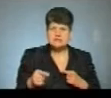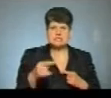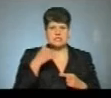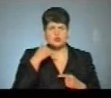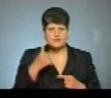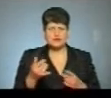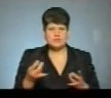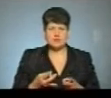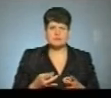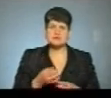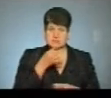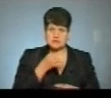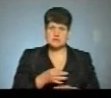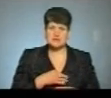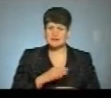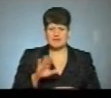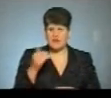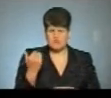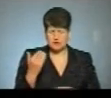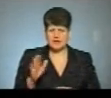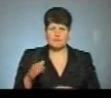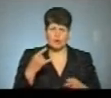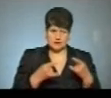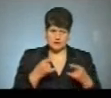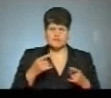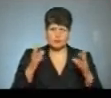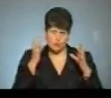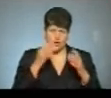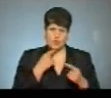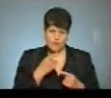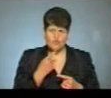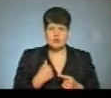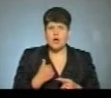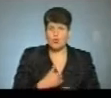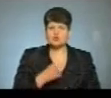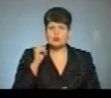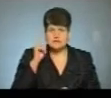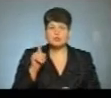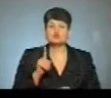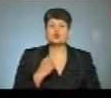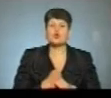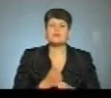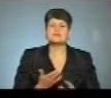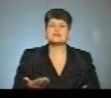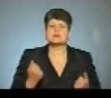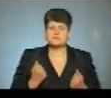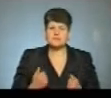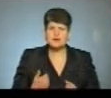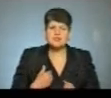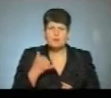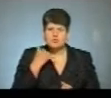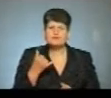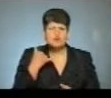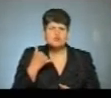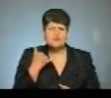дзвонити треба? Повідомляли. Ну, не вони, а по телевізору, по радіо говорять. Хочу знати, що робиться. Як по телефоні я